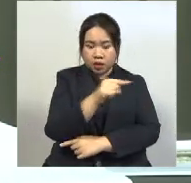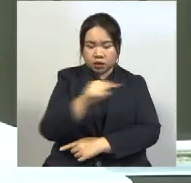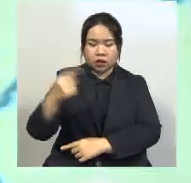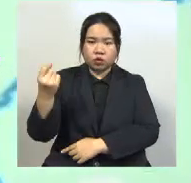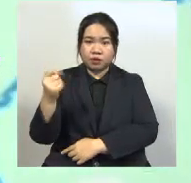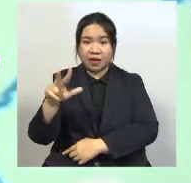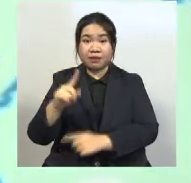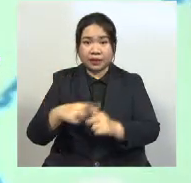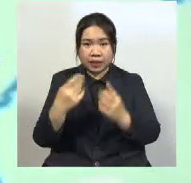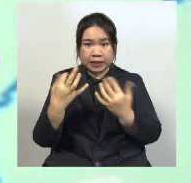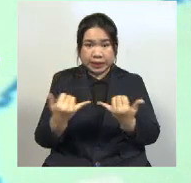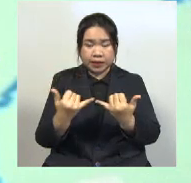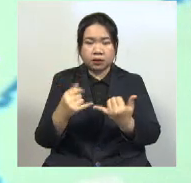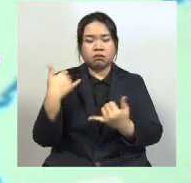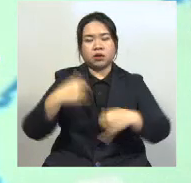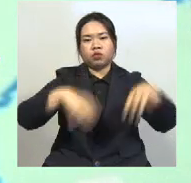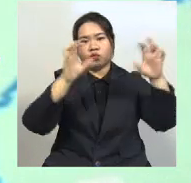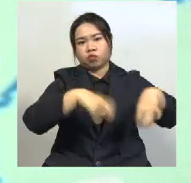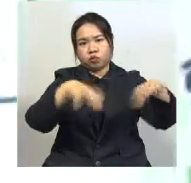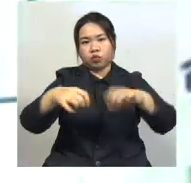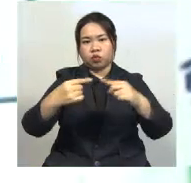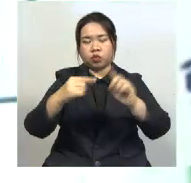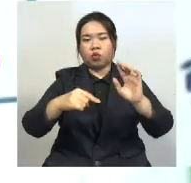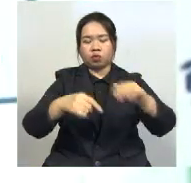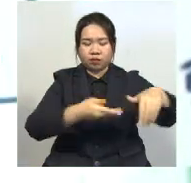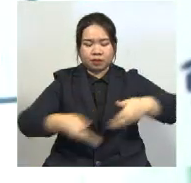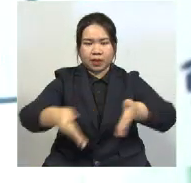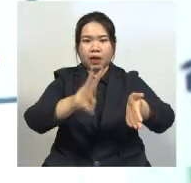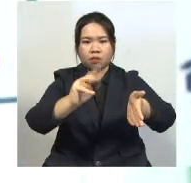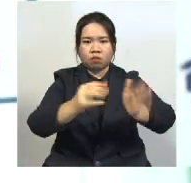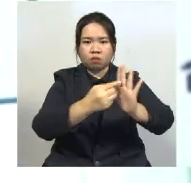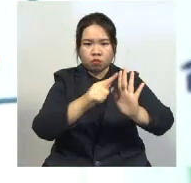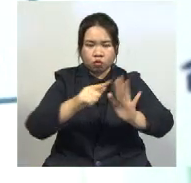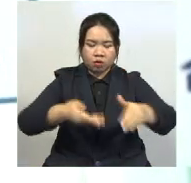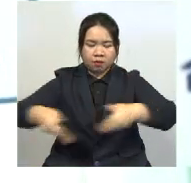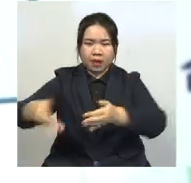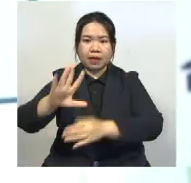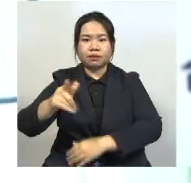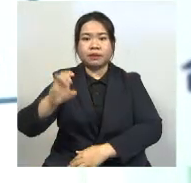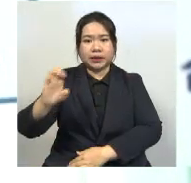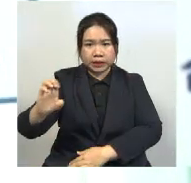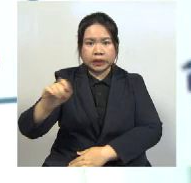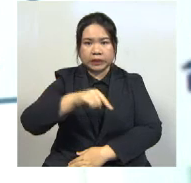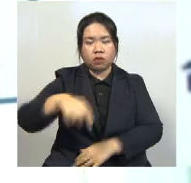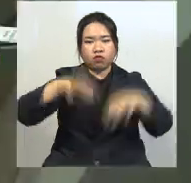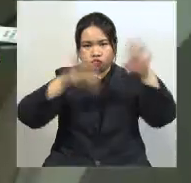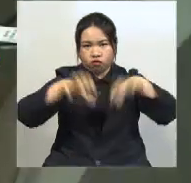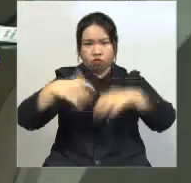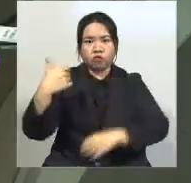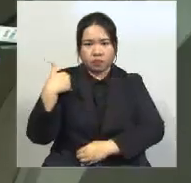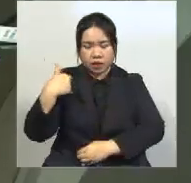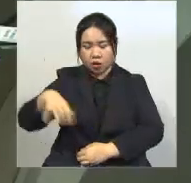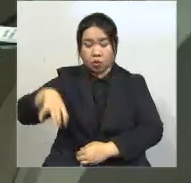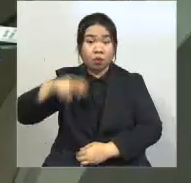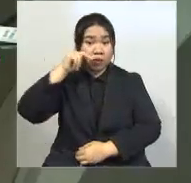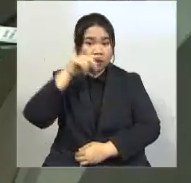ยายนนี้จะมีฝนตกในพื้นที่ตอนบนของลุ่มน้ำมูลและลุ่มน้ำชีซึ่งกรมชลประทานได้คาดการว่า